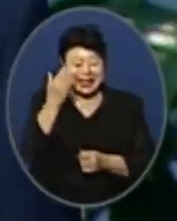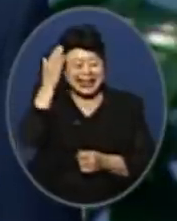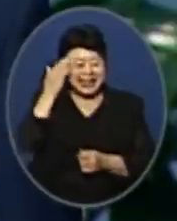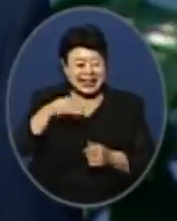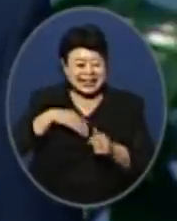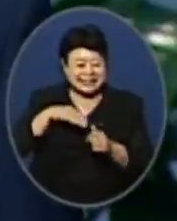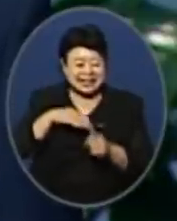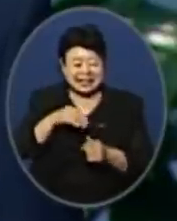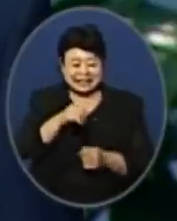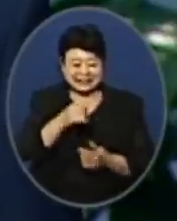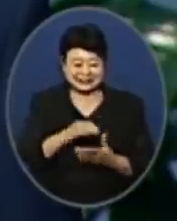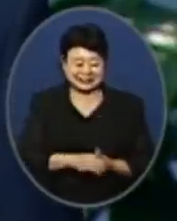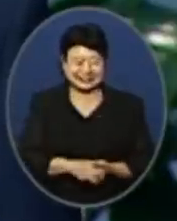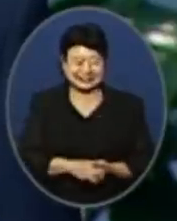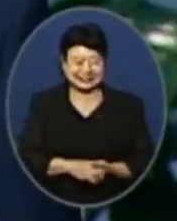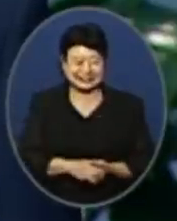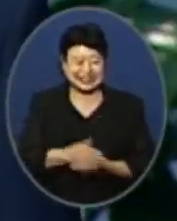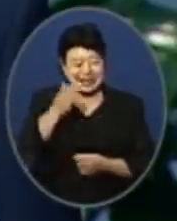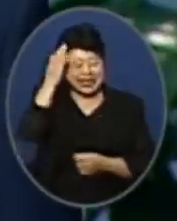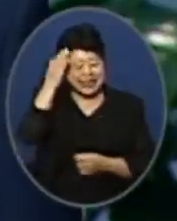물 때린 물이니까